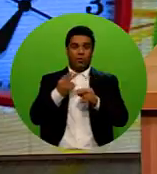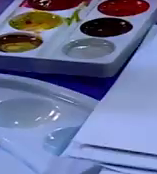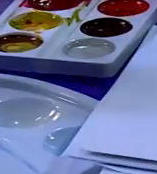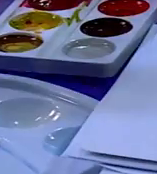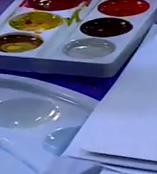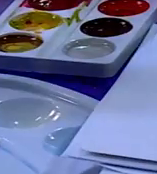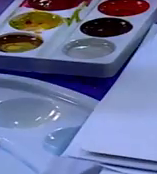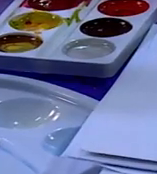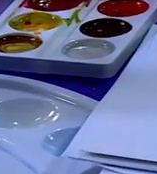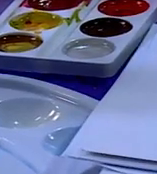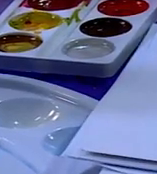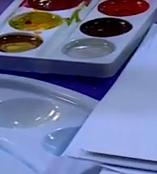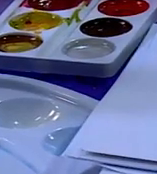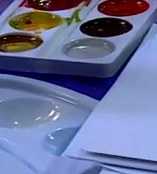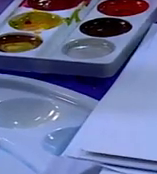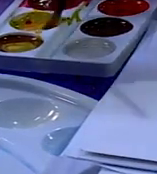boshlayman.